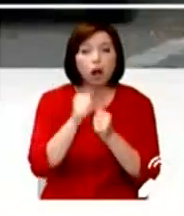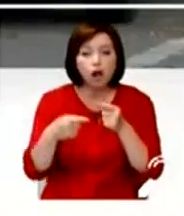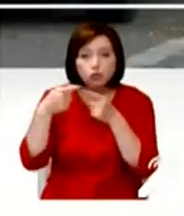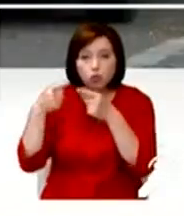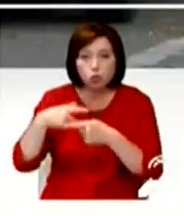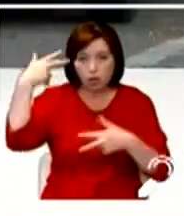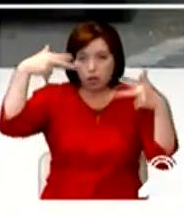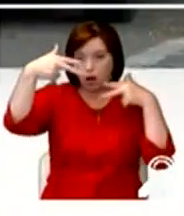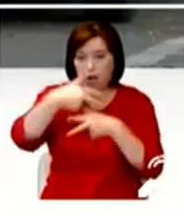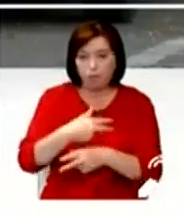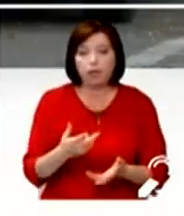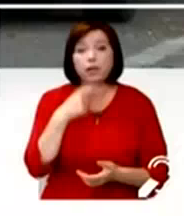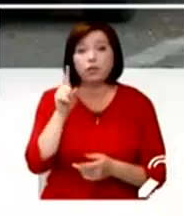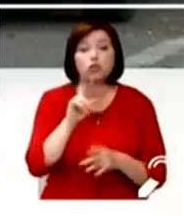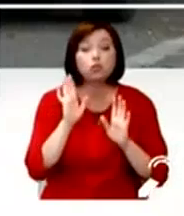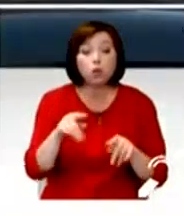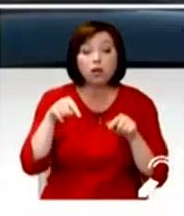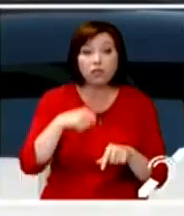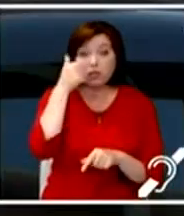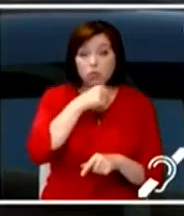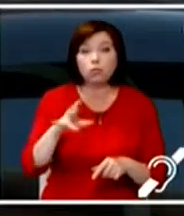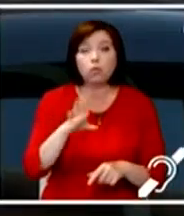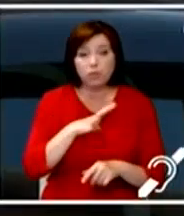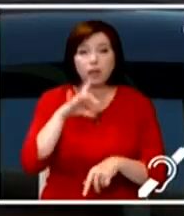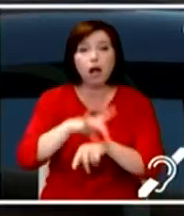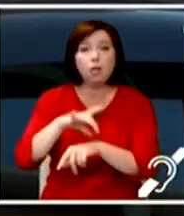colț. Potrivit datelor INSP, numai în acest an au